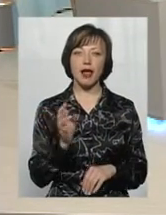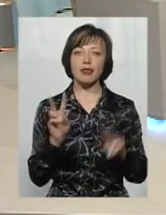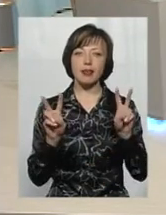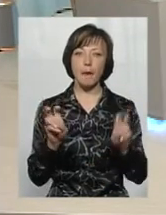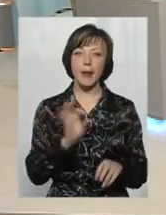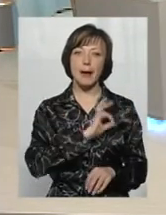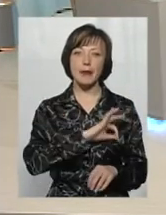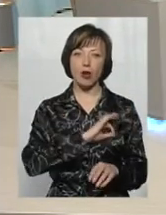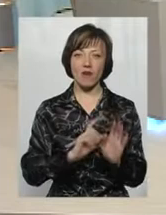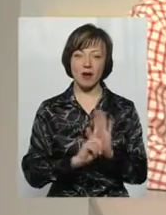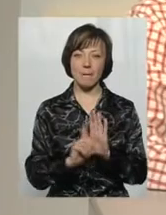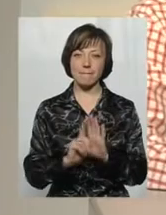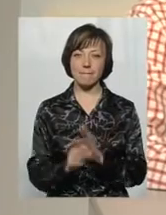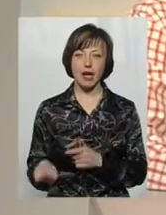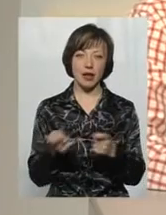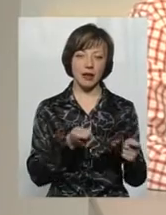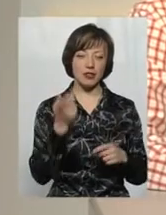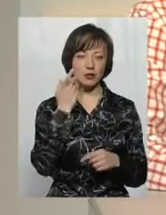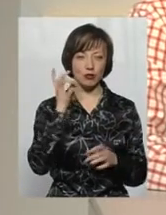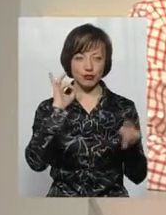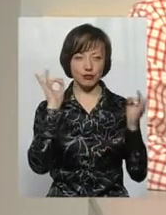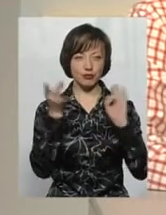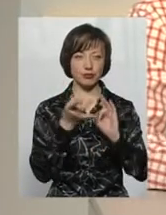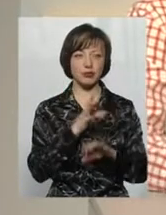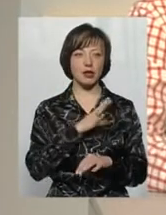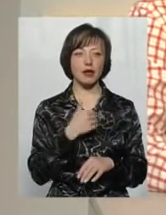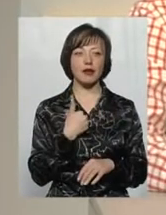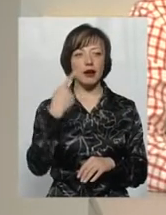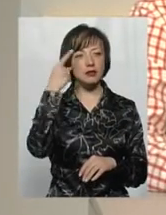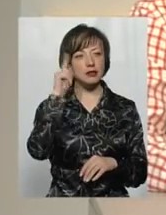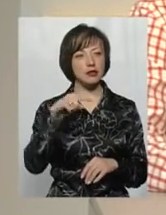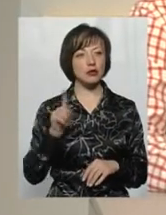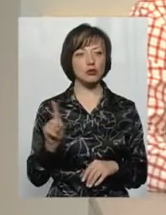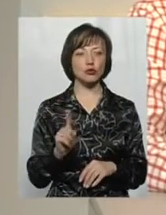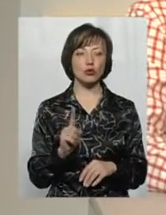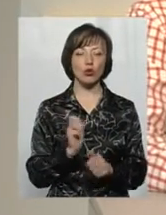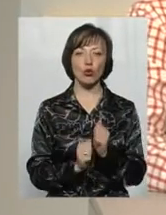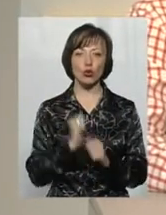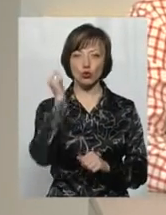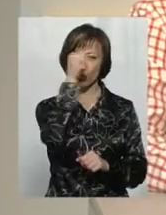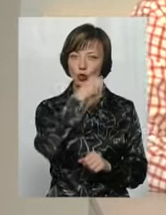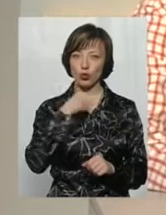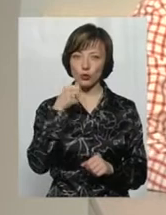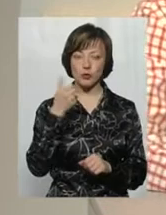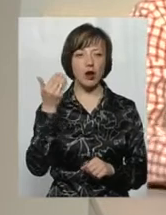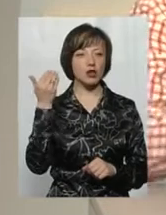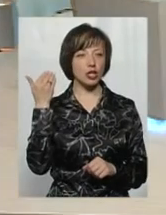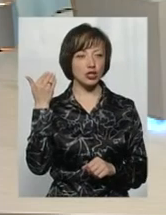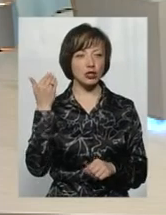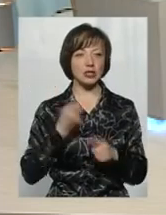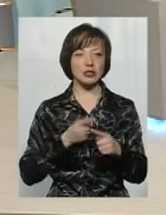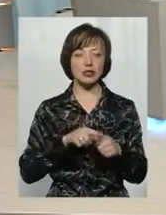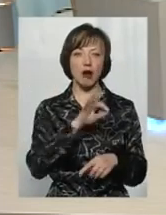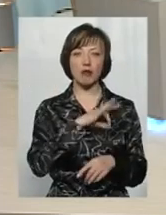перевезення. Вона завжди на слуху була. Я знаю, що кожного року, раніше це